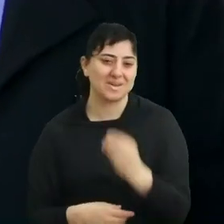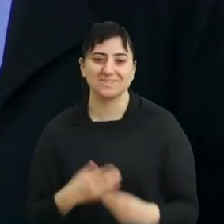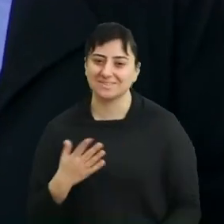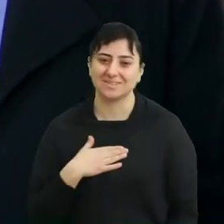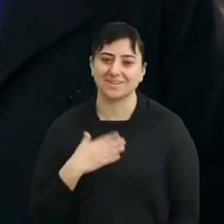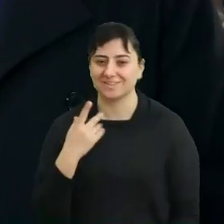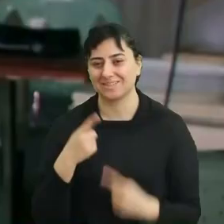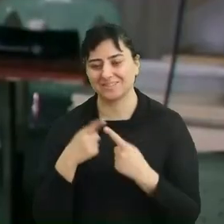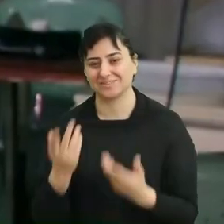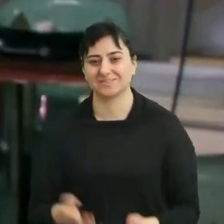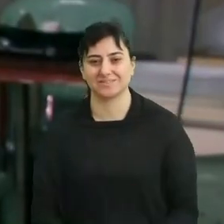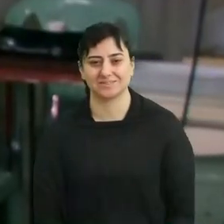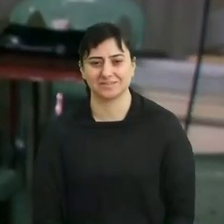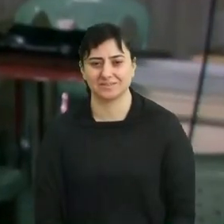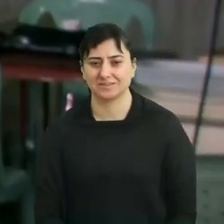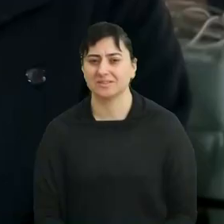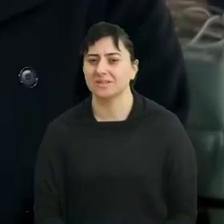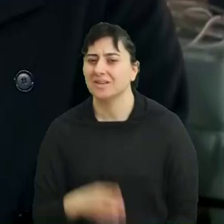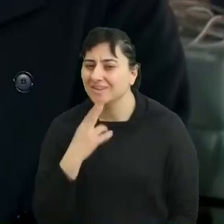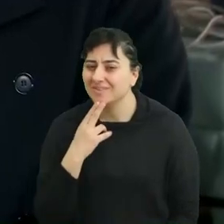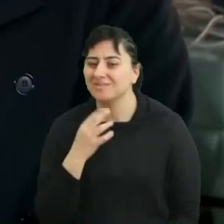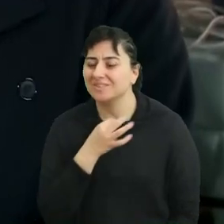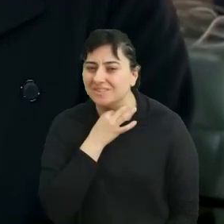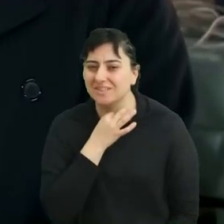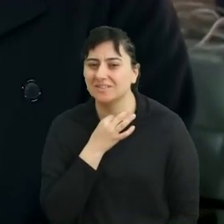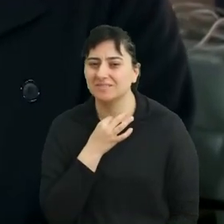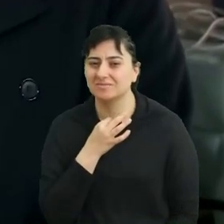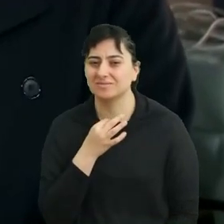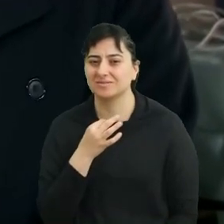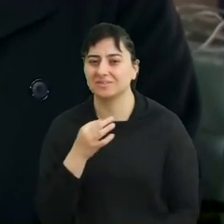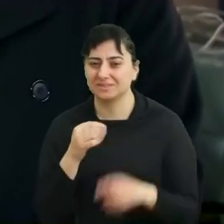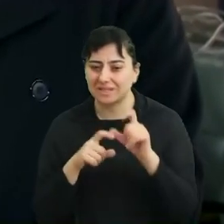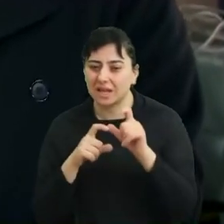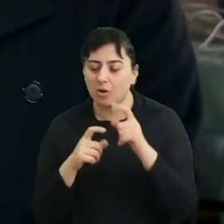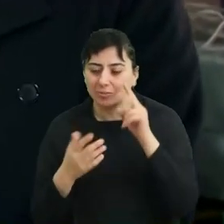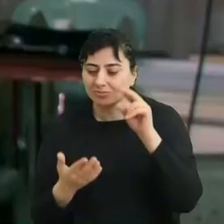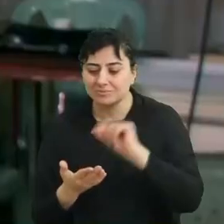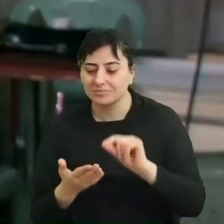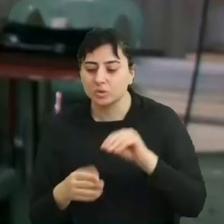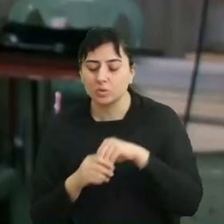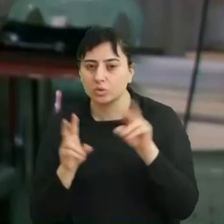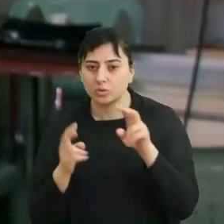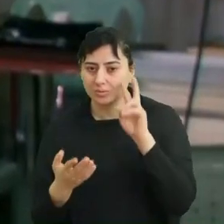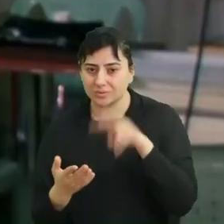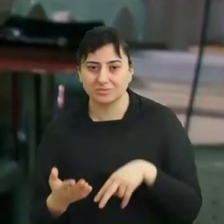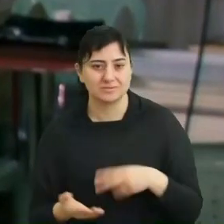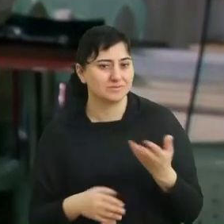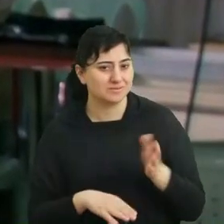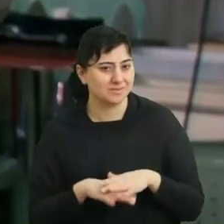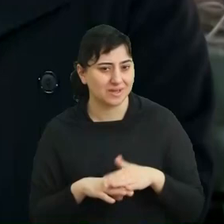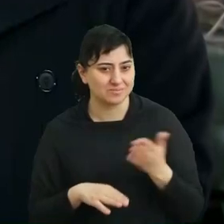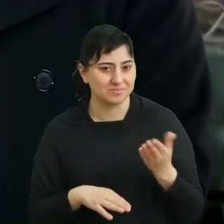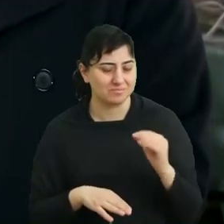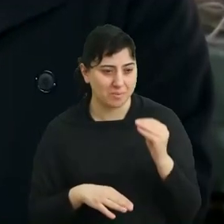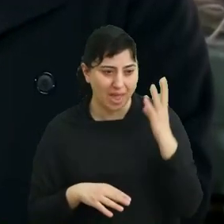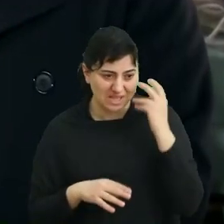var olsun. Teşekkürler, teşekkür ederiz. Hanımefendi, sizden bir ricamız olacaktı acaba. Senaryoyu görebilir miyiz? Hı. Senaryo mu? Ne yapacaksınız